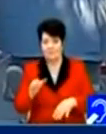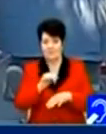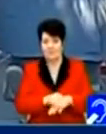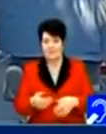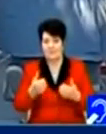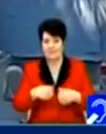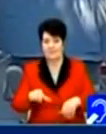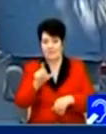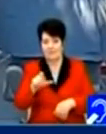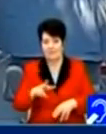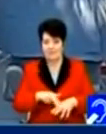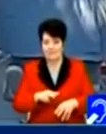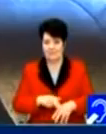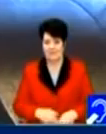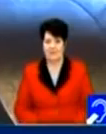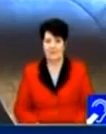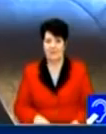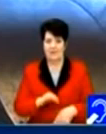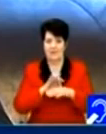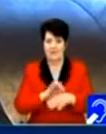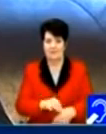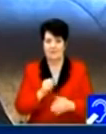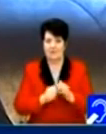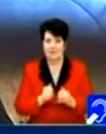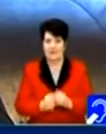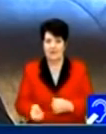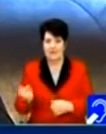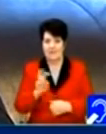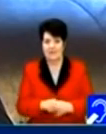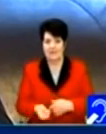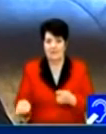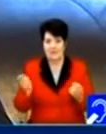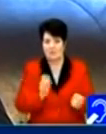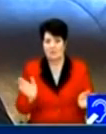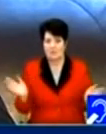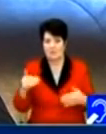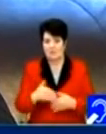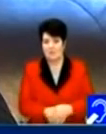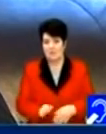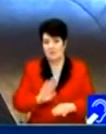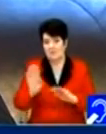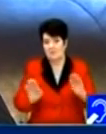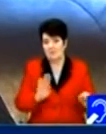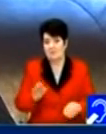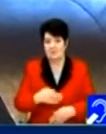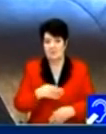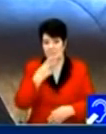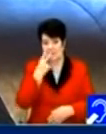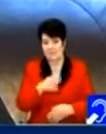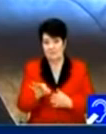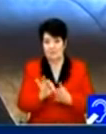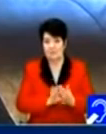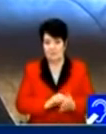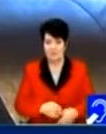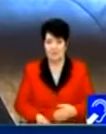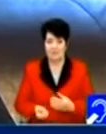forțele de ordine. Ce nu este poartă la noi, fiecare vine și aduce niște cutii, scoate, se amenajează. Evident că noi l-am văzut deodată, ați